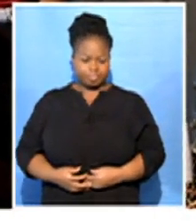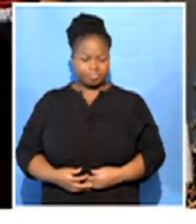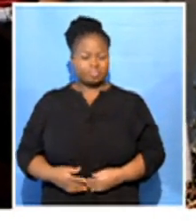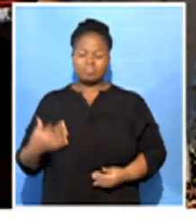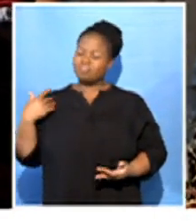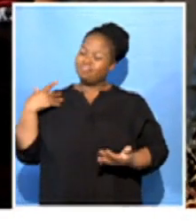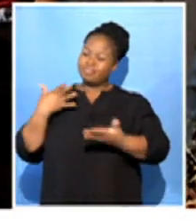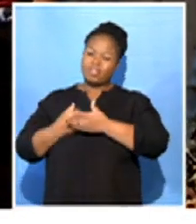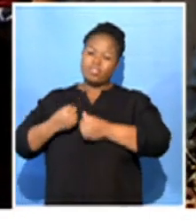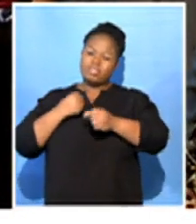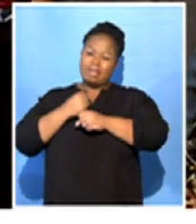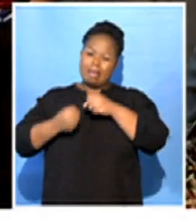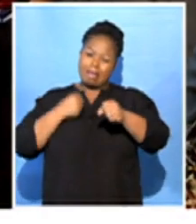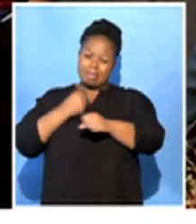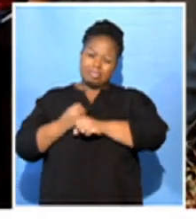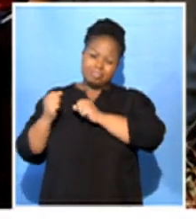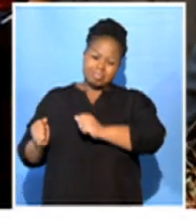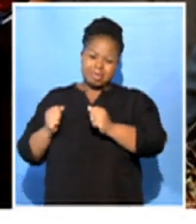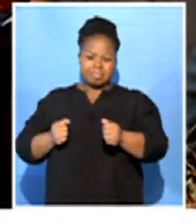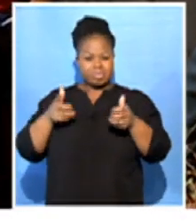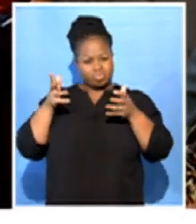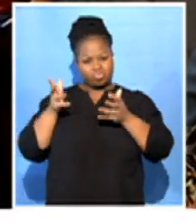koko sahlala apha